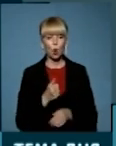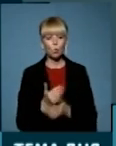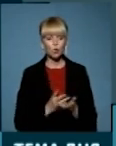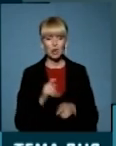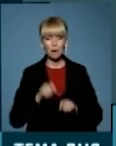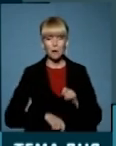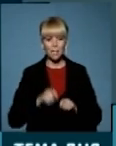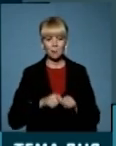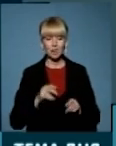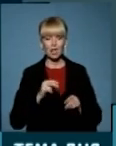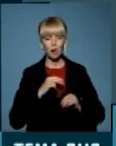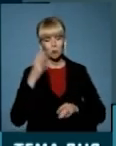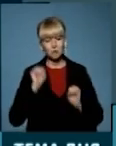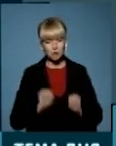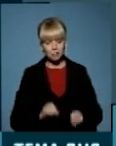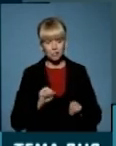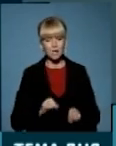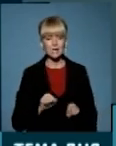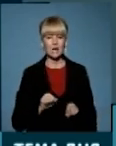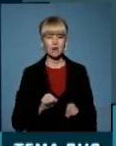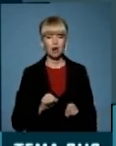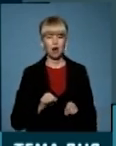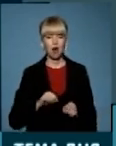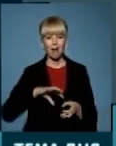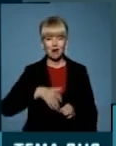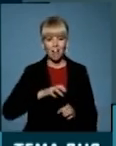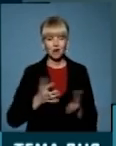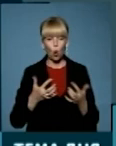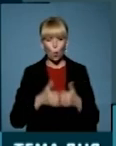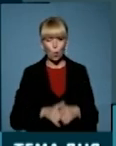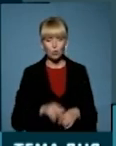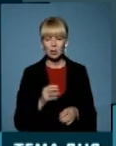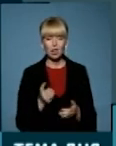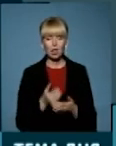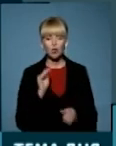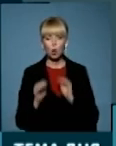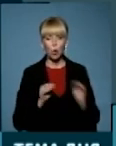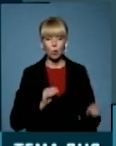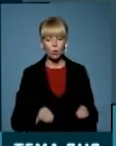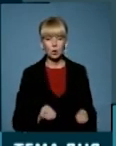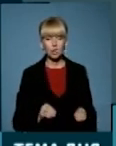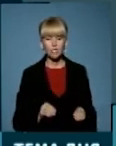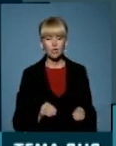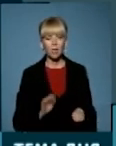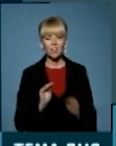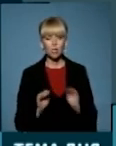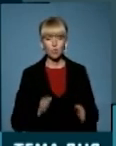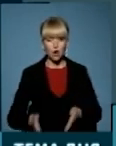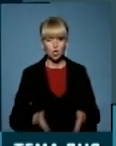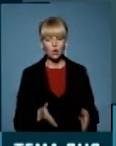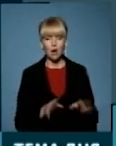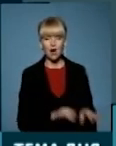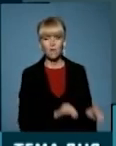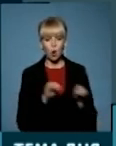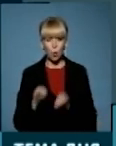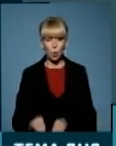і перевірку на працездатність пожежних кран-комплектів. Не домонтовано горюче оздоблення, влаштоване на шляхах